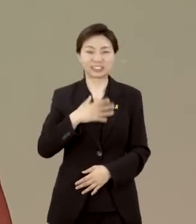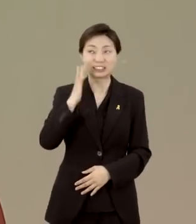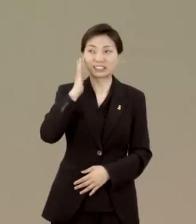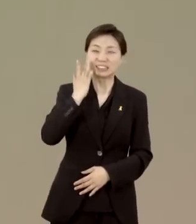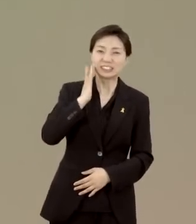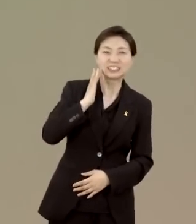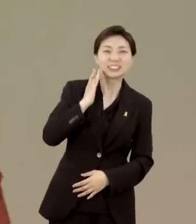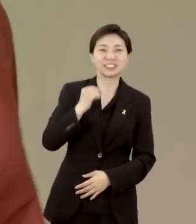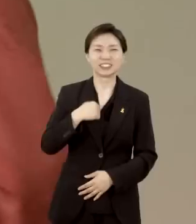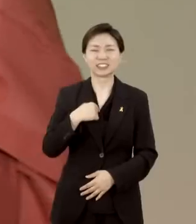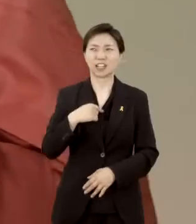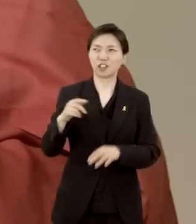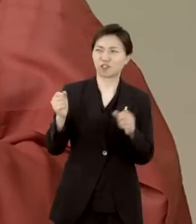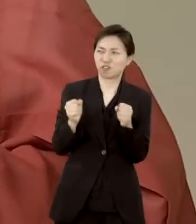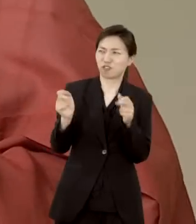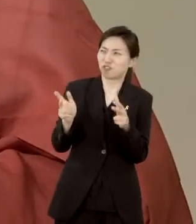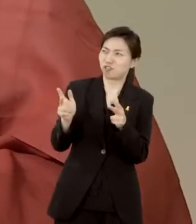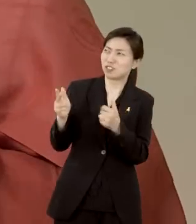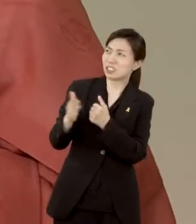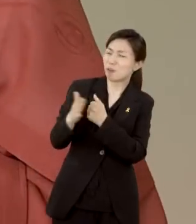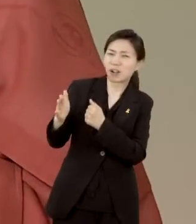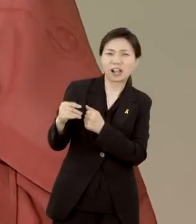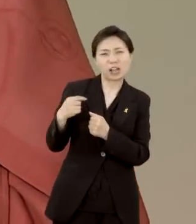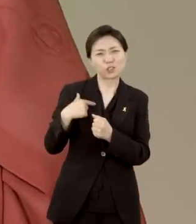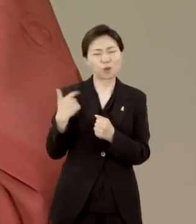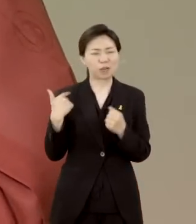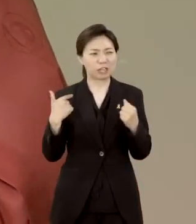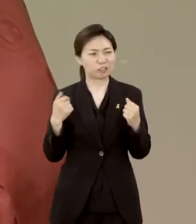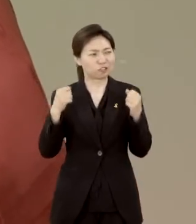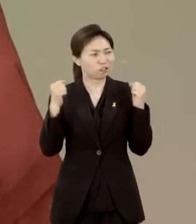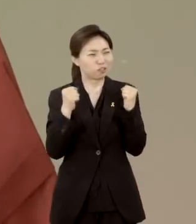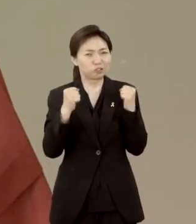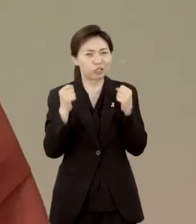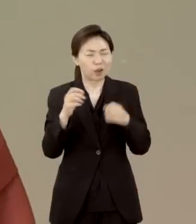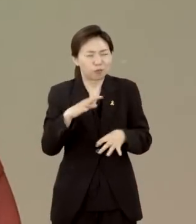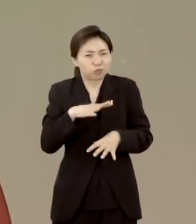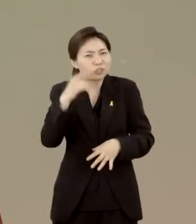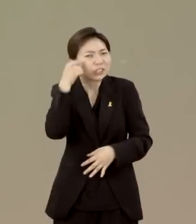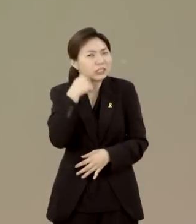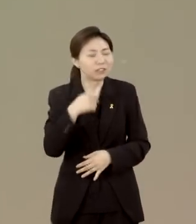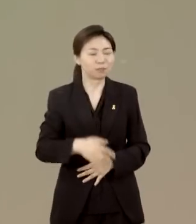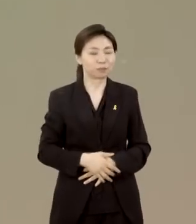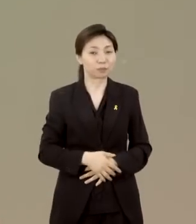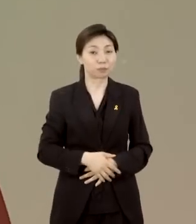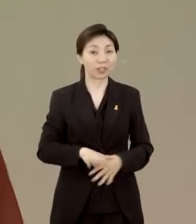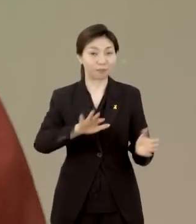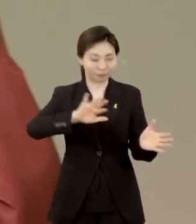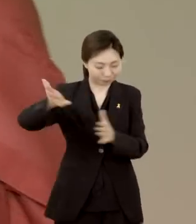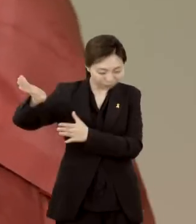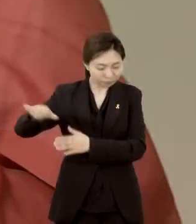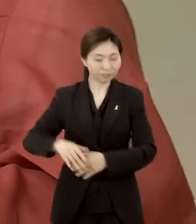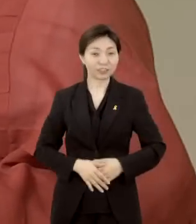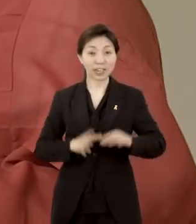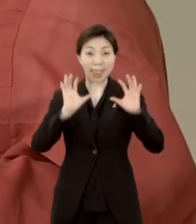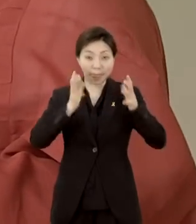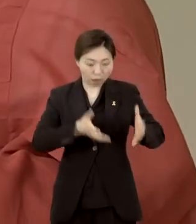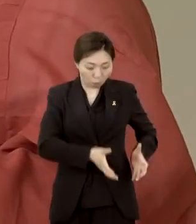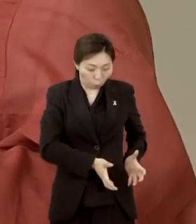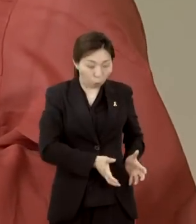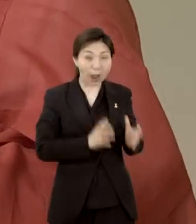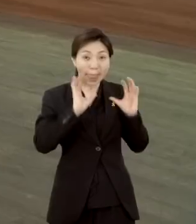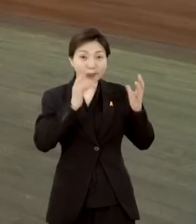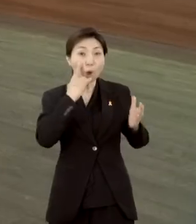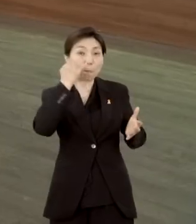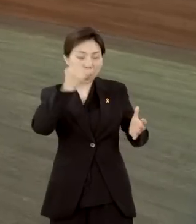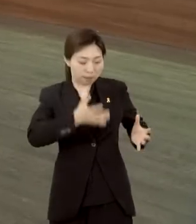말해 놓고 좀 무섭네요 이거 에어컨 때문에 그런가 등골이 좀 오싹하데요 애가 엄마 뱃속에서 나와서